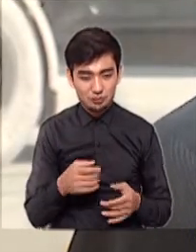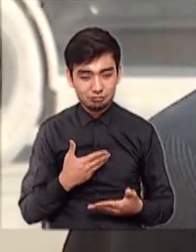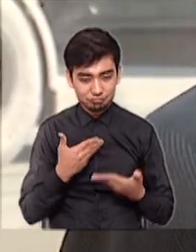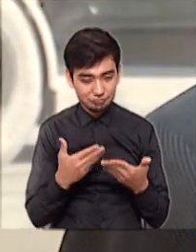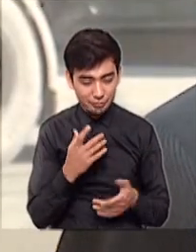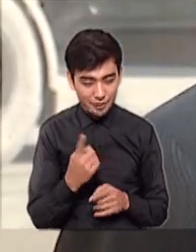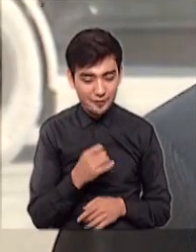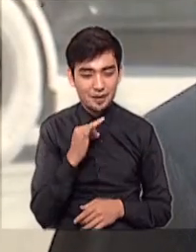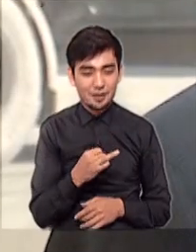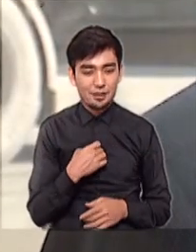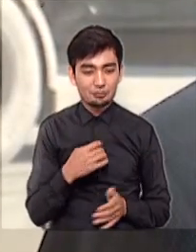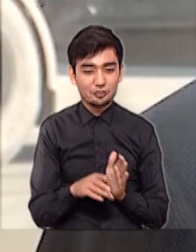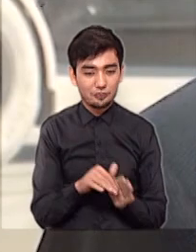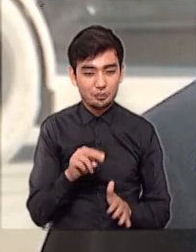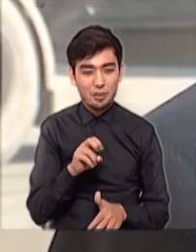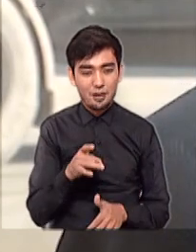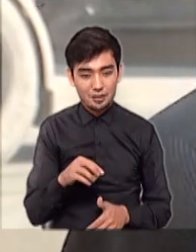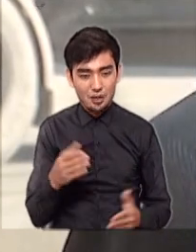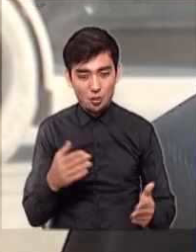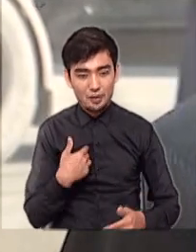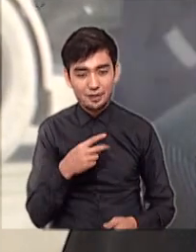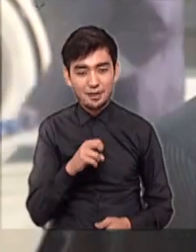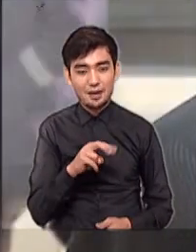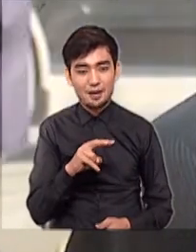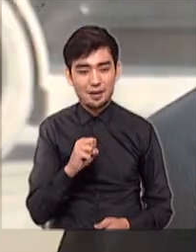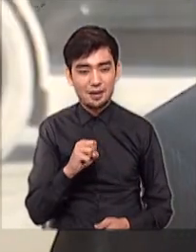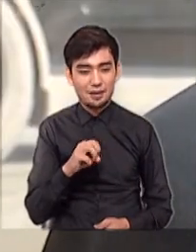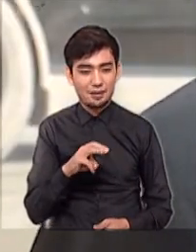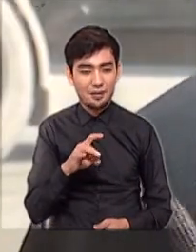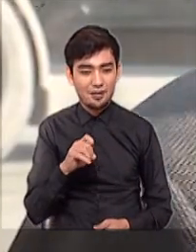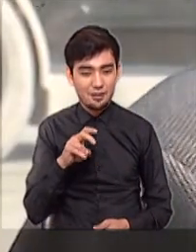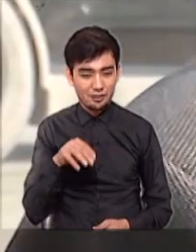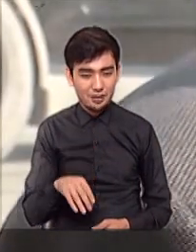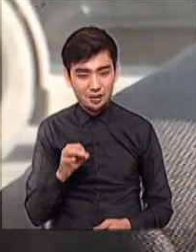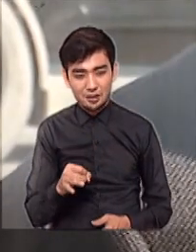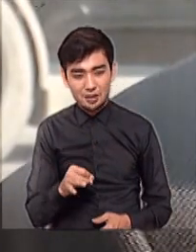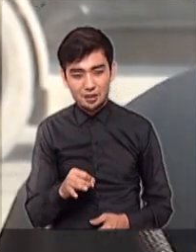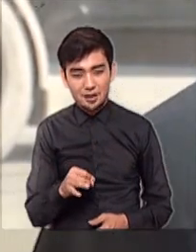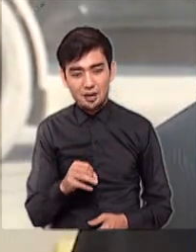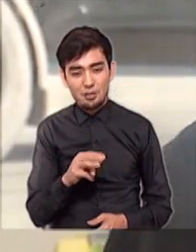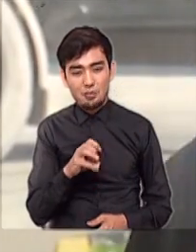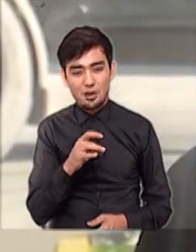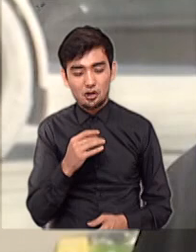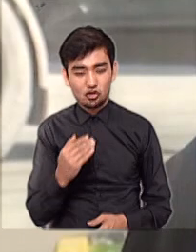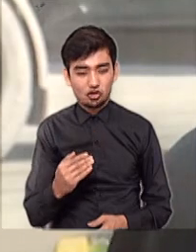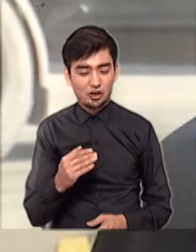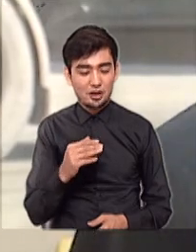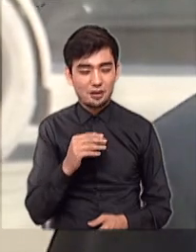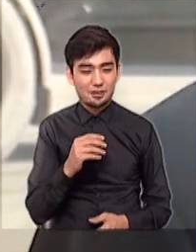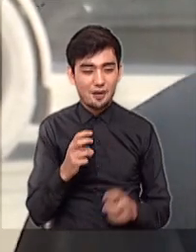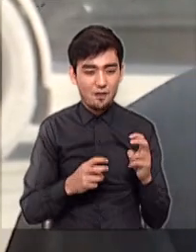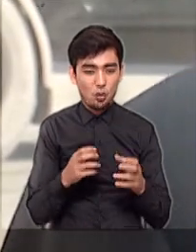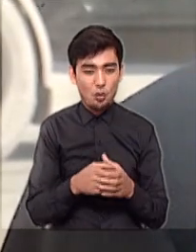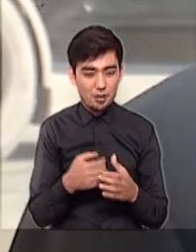партиямыздың, қолдаушы партиямыздың қалайтыға болады. Электоратымыз деген бұл отандық өндірушілер. Міне қамқор Марш завод компаниясына бүгін келіп,